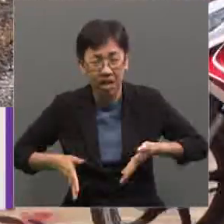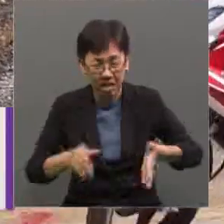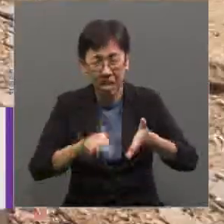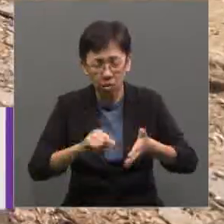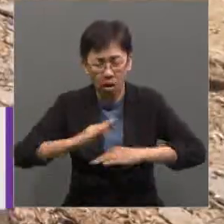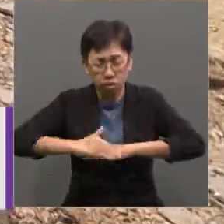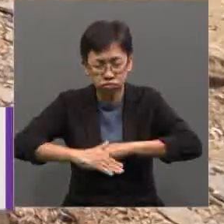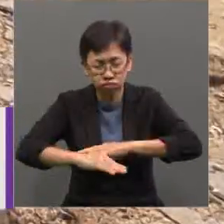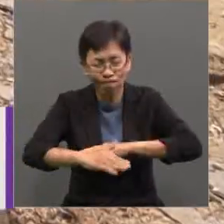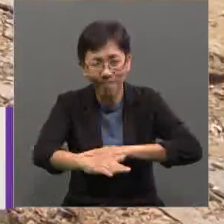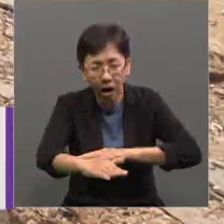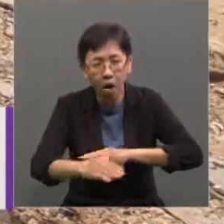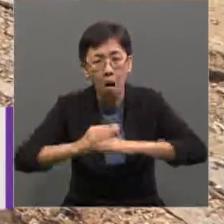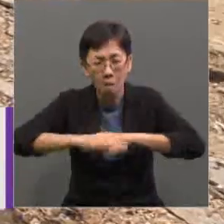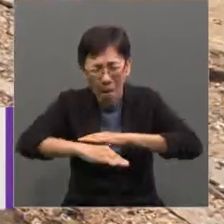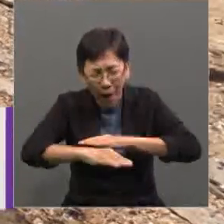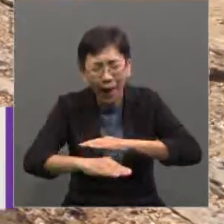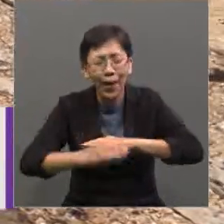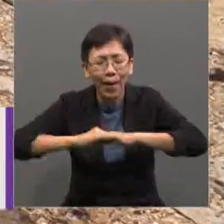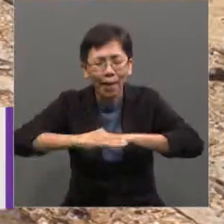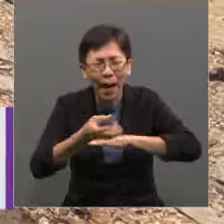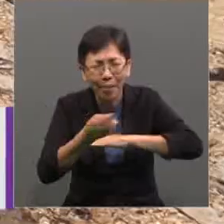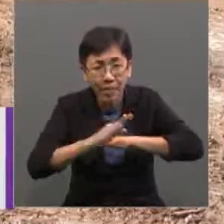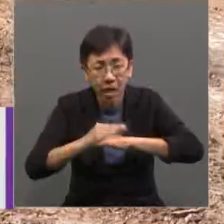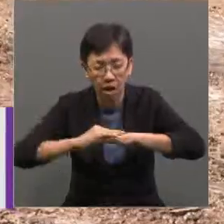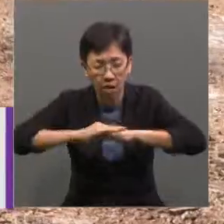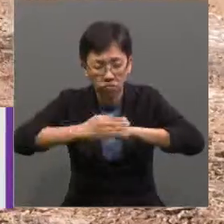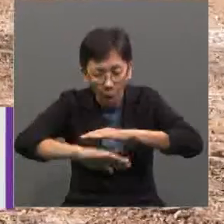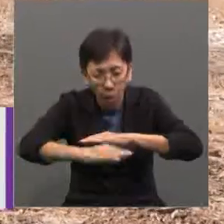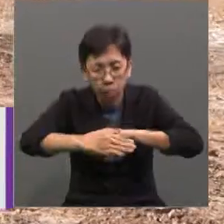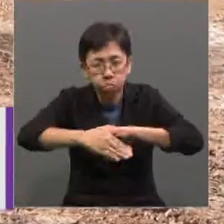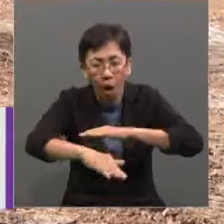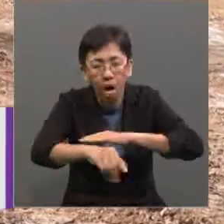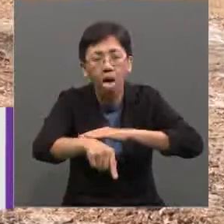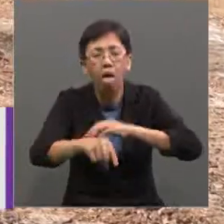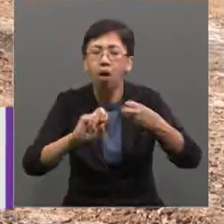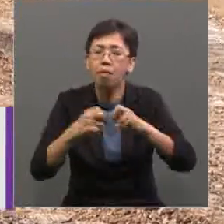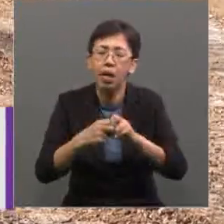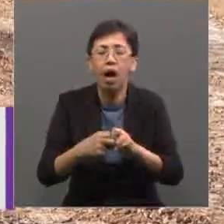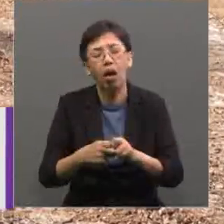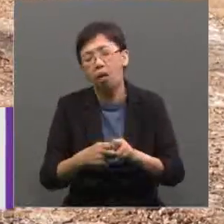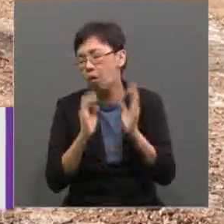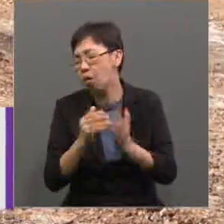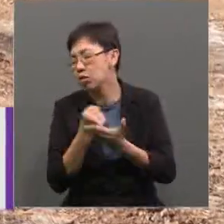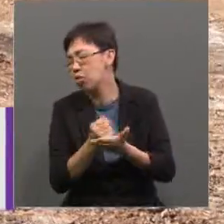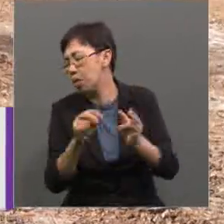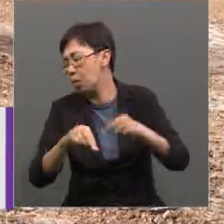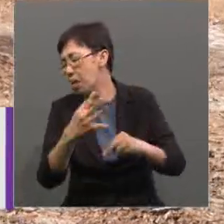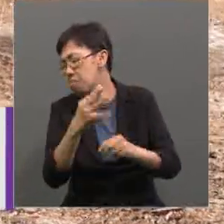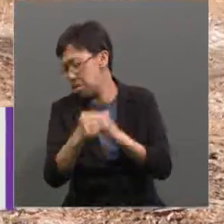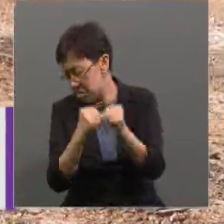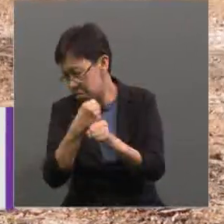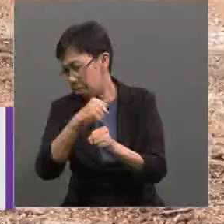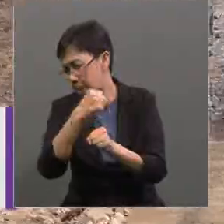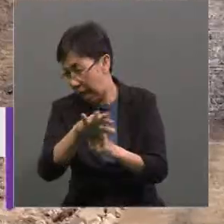นเนี่ยมันเป็นหลุมเป็นบ่อขนาดใหญ่ไม่ใช่แค่แบบลูกรังเล็กๆนะแต่ไม่ได้รับการเหลียวแลมานานกว่า10ปีแล้วจนกระทั่